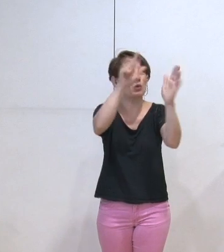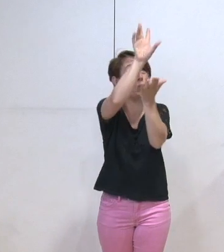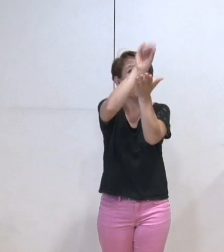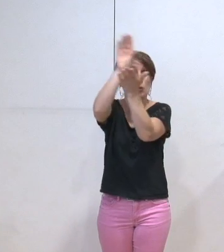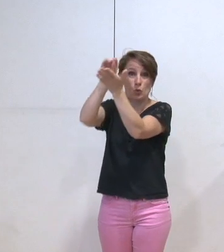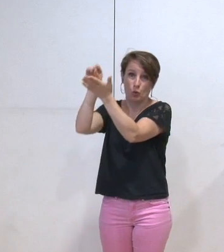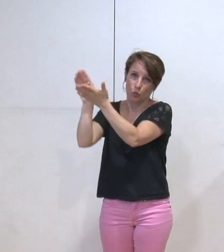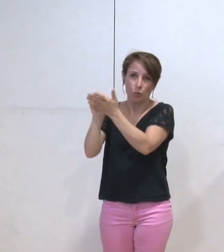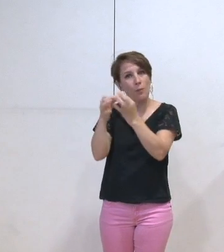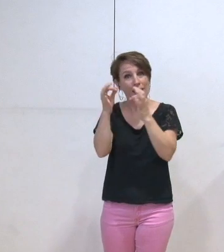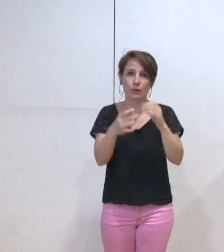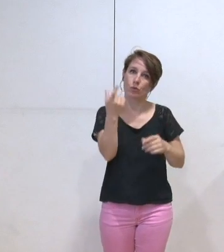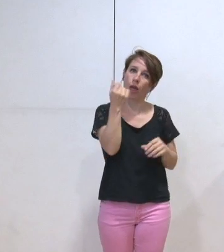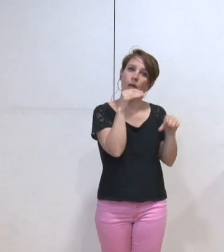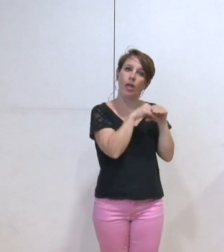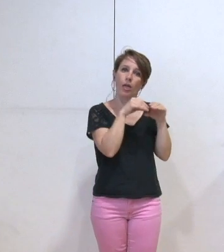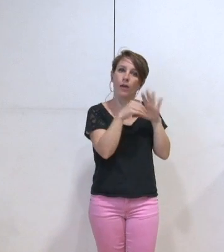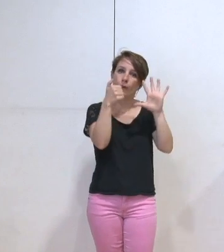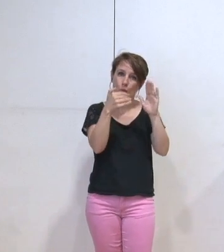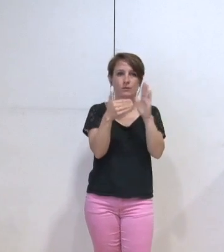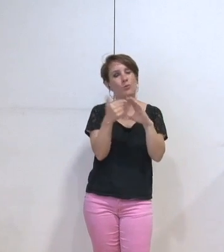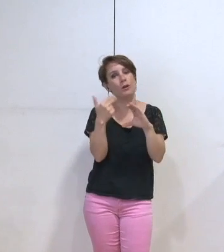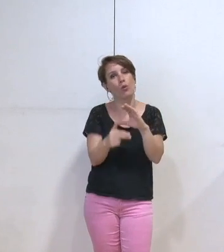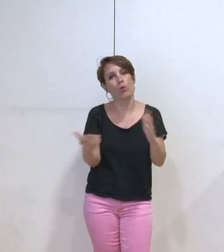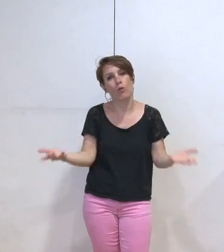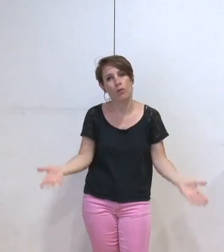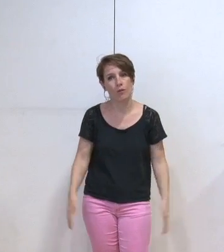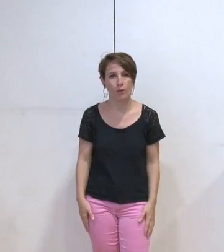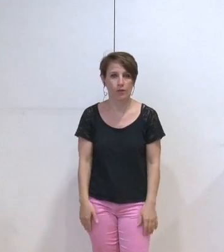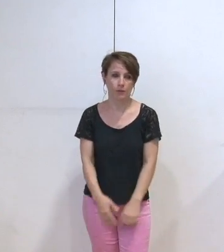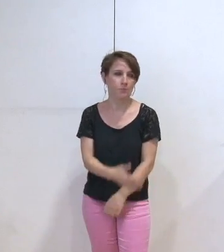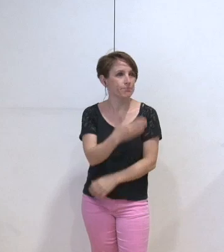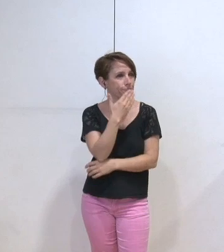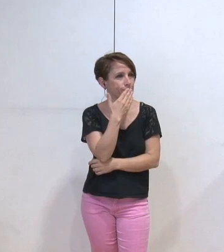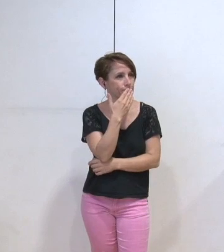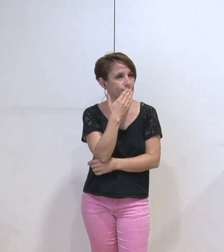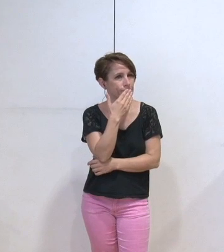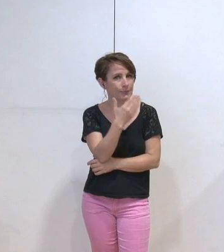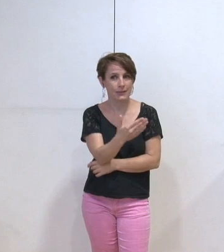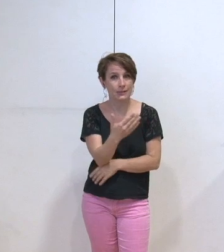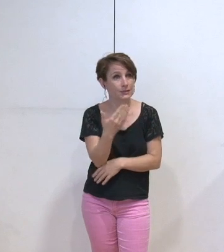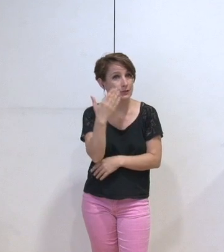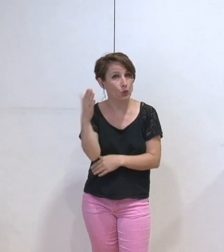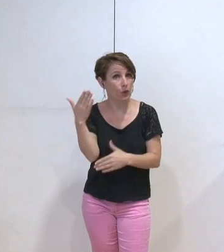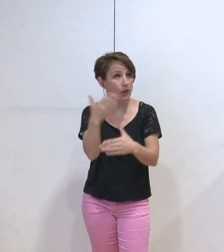collectivité très bien merci il n'y a pas d'autrre